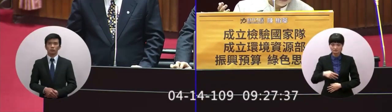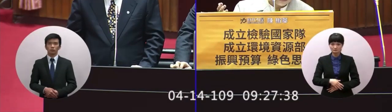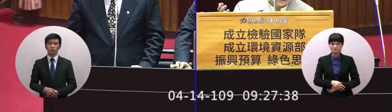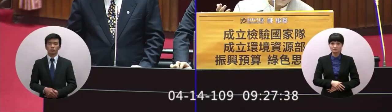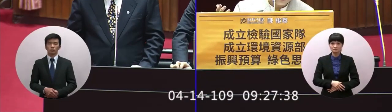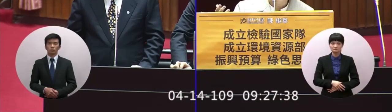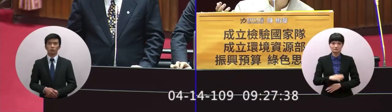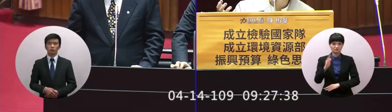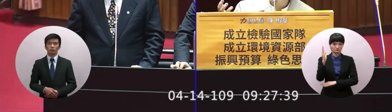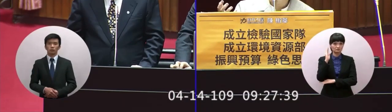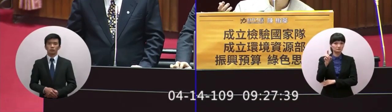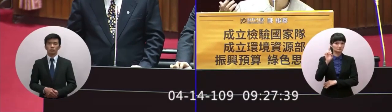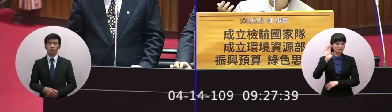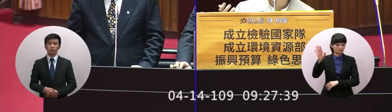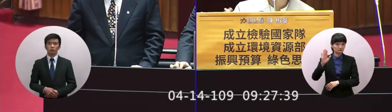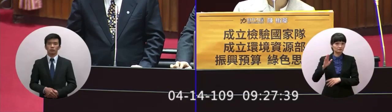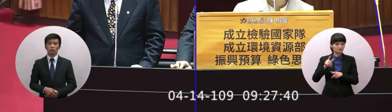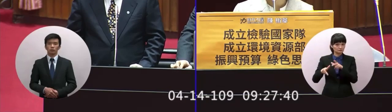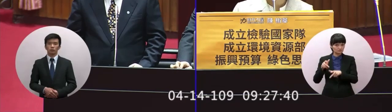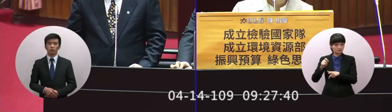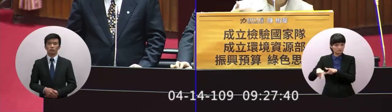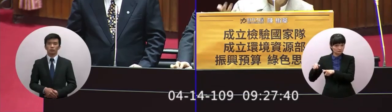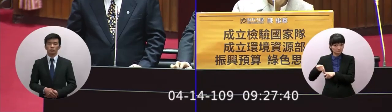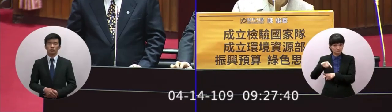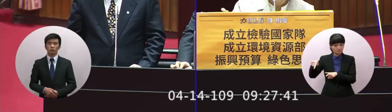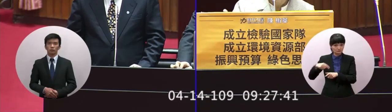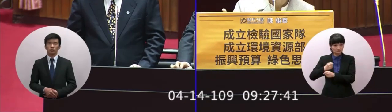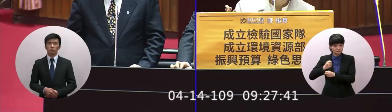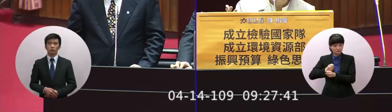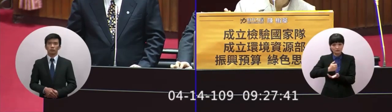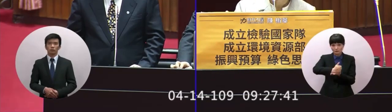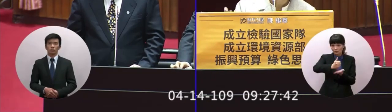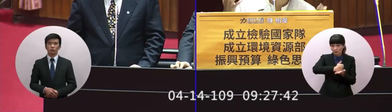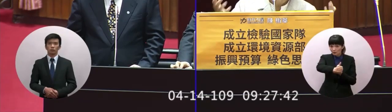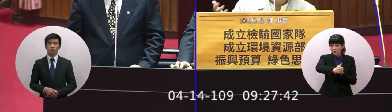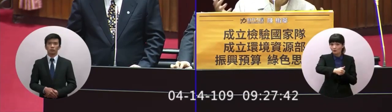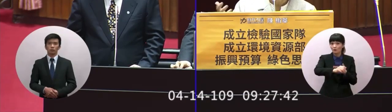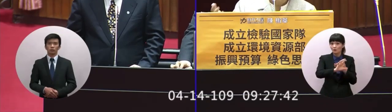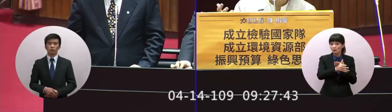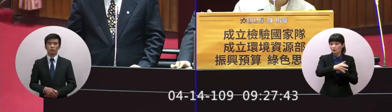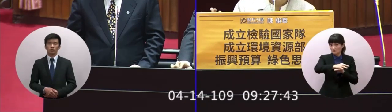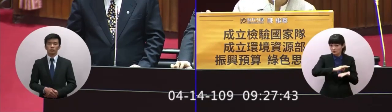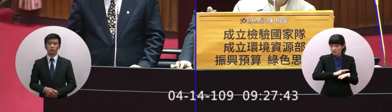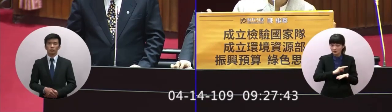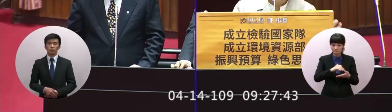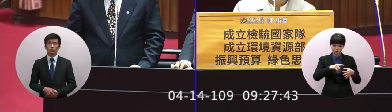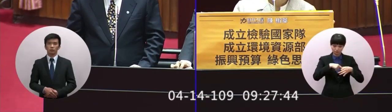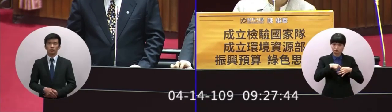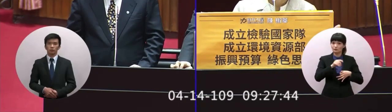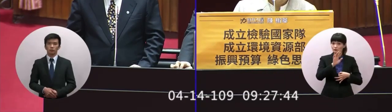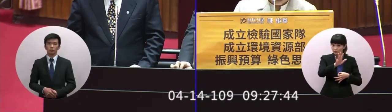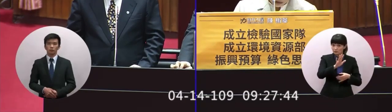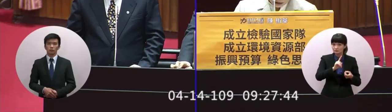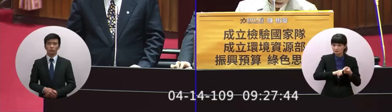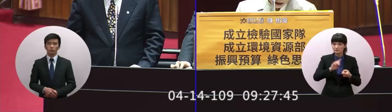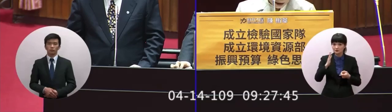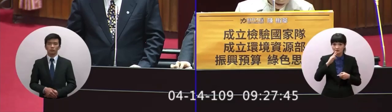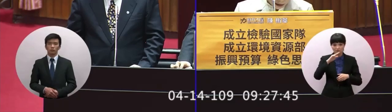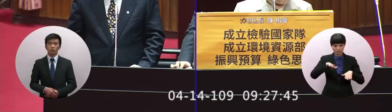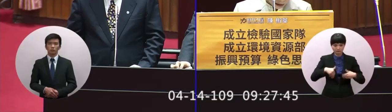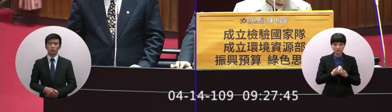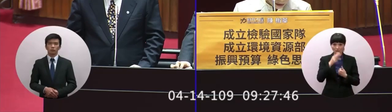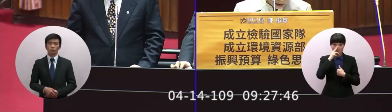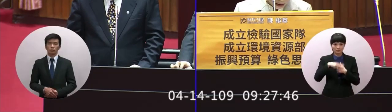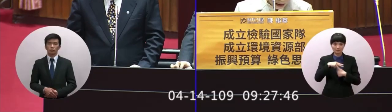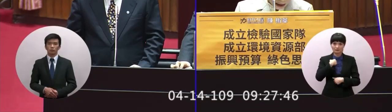国营企业外销，我们看到就是有赚钱是没错，但是这个污染是很严重的，